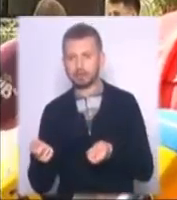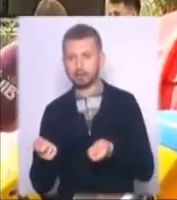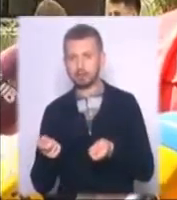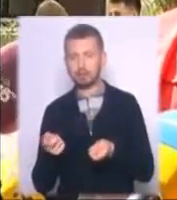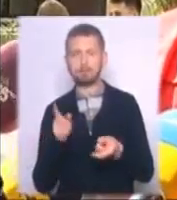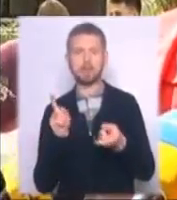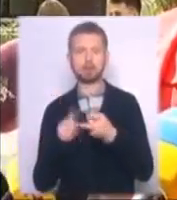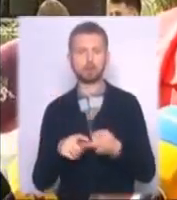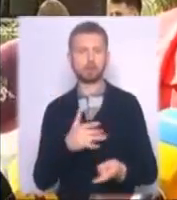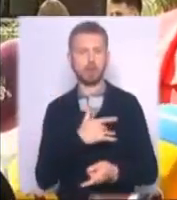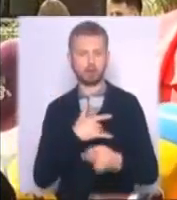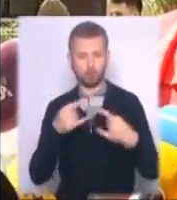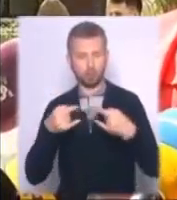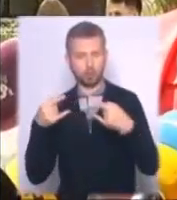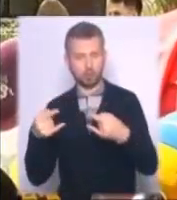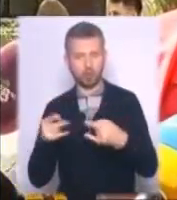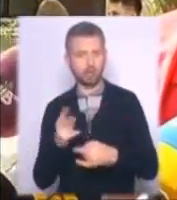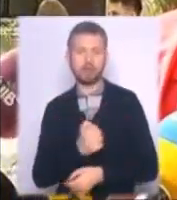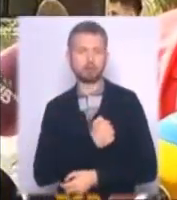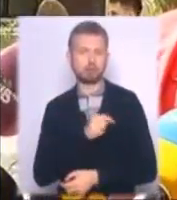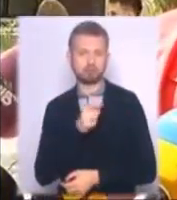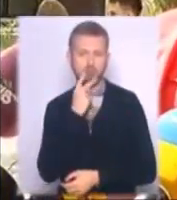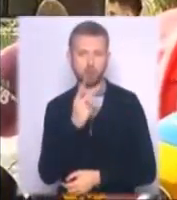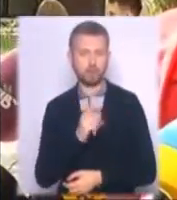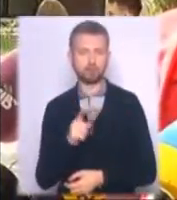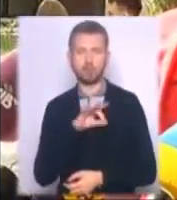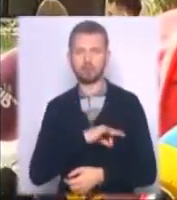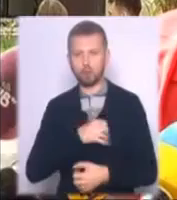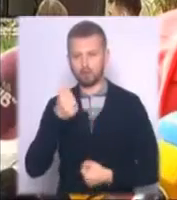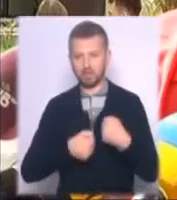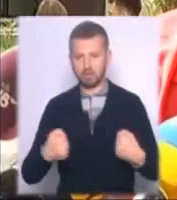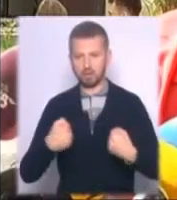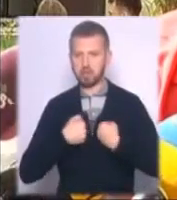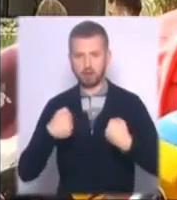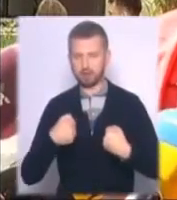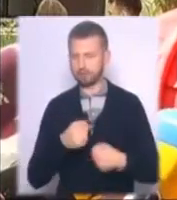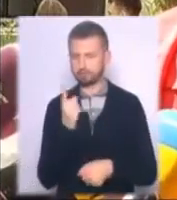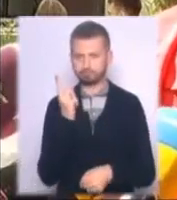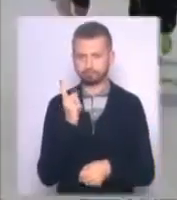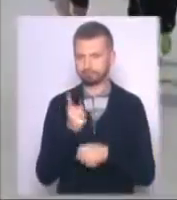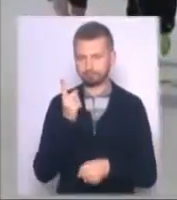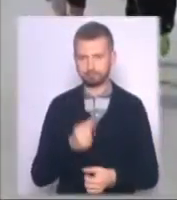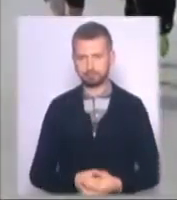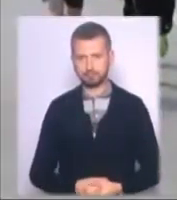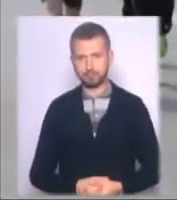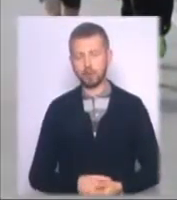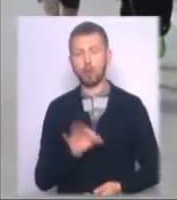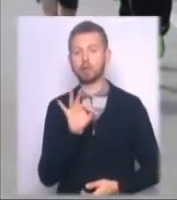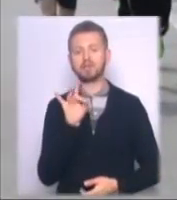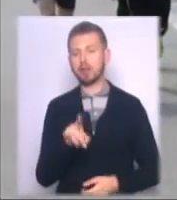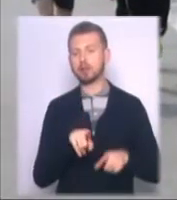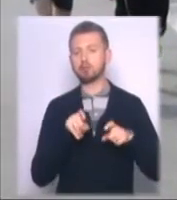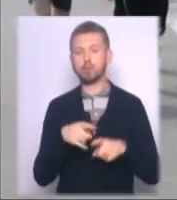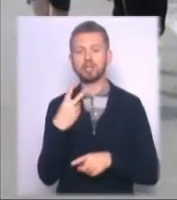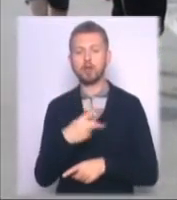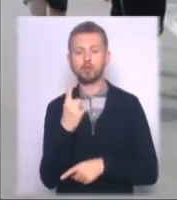подключен кардиомонитор, который, к сожалению, показал, что использование дефибриллятора невозможно. Олександр пробіг